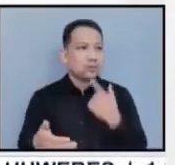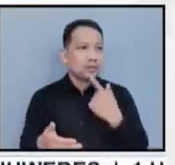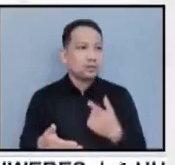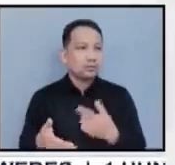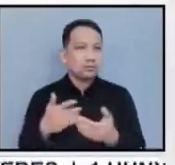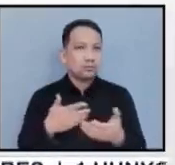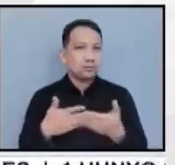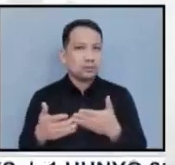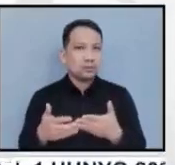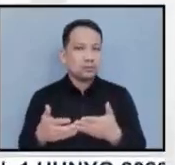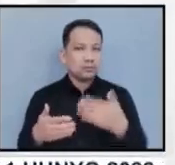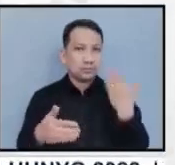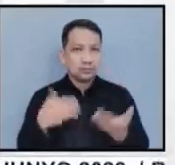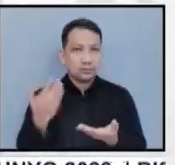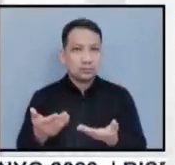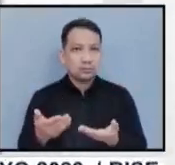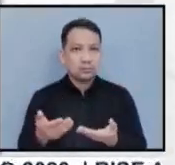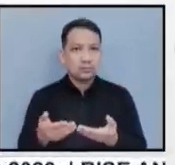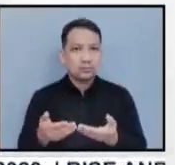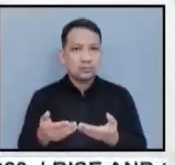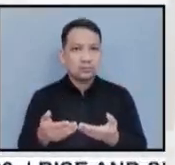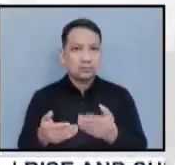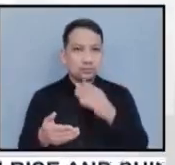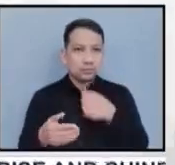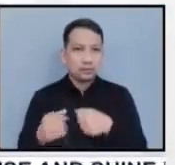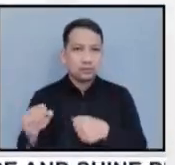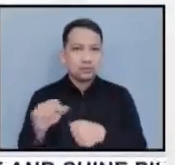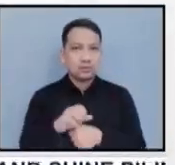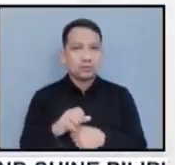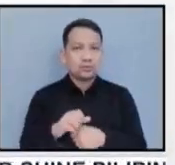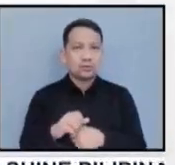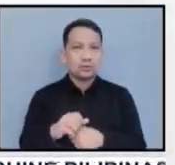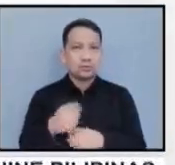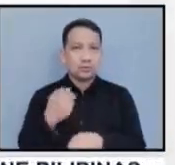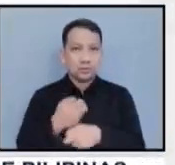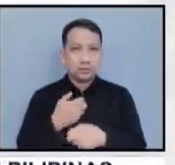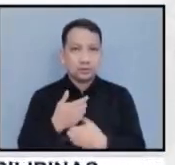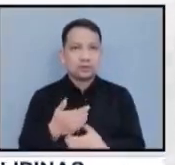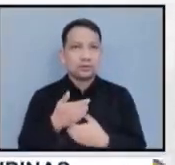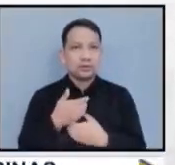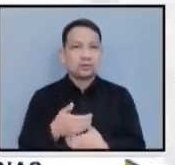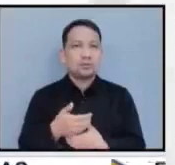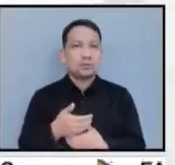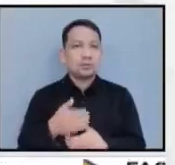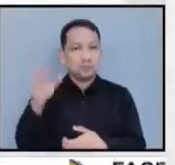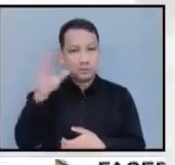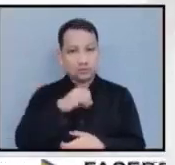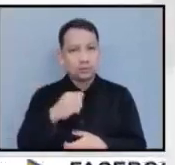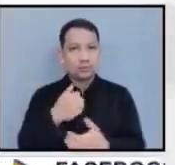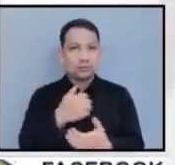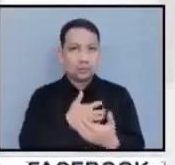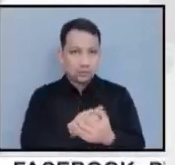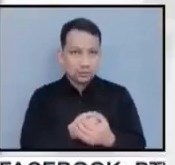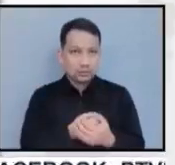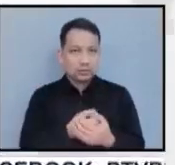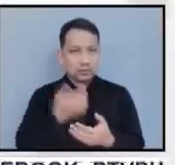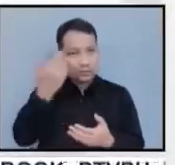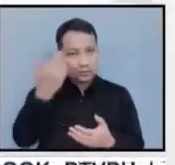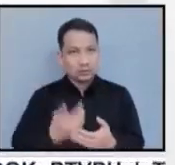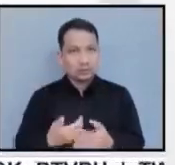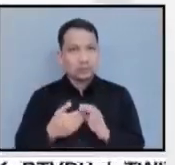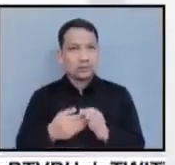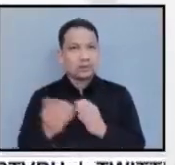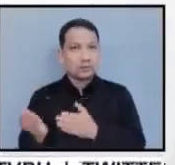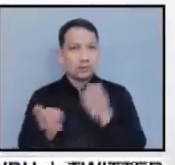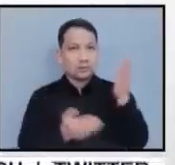sunog pero isang senior citizen na babae na nahirapang huminga at hinihinalang inatake ng mild stroke ang isinugod sa